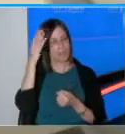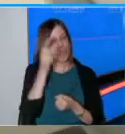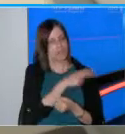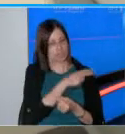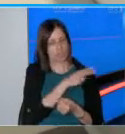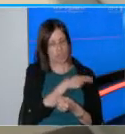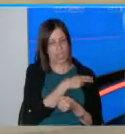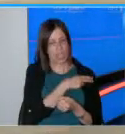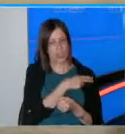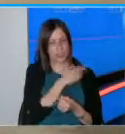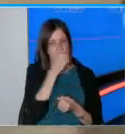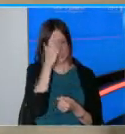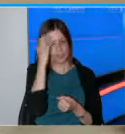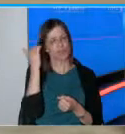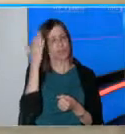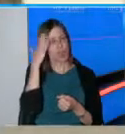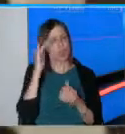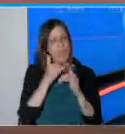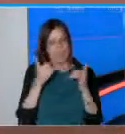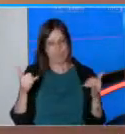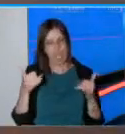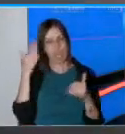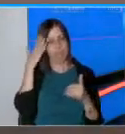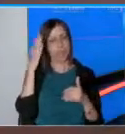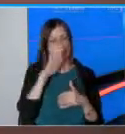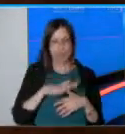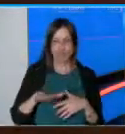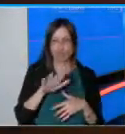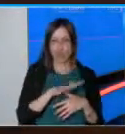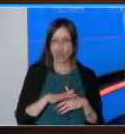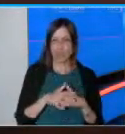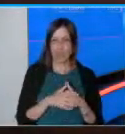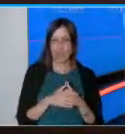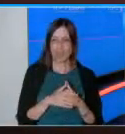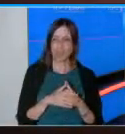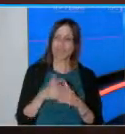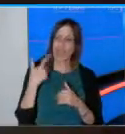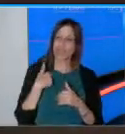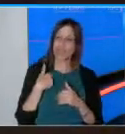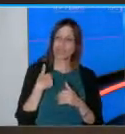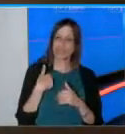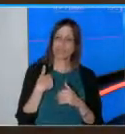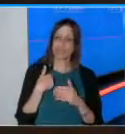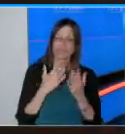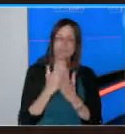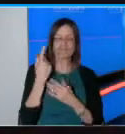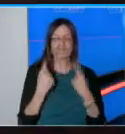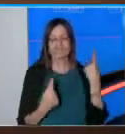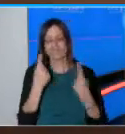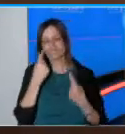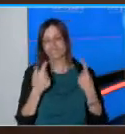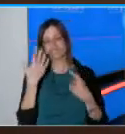למשטרה, ילדים מוכרים לרווחה, ילדים מוכרים לשכונה. והיו לנו כל מדי פעם עושים